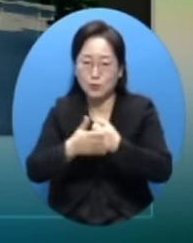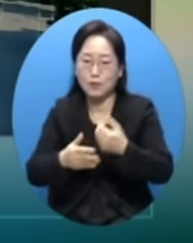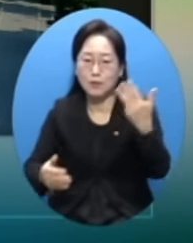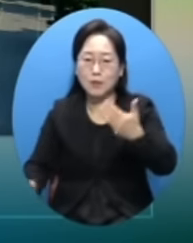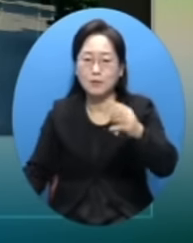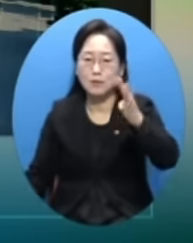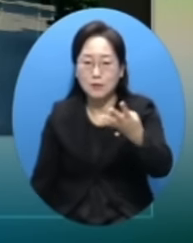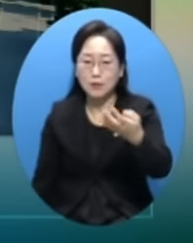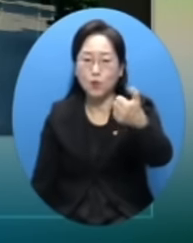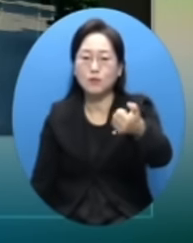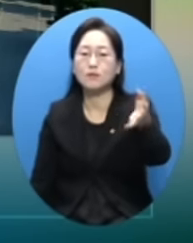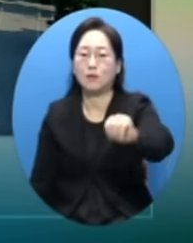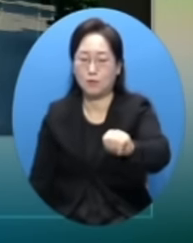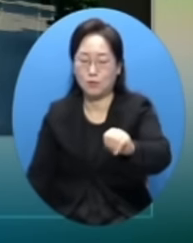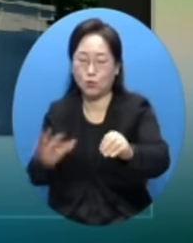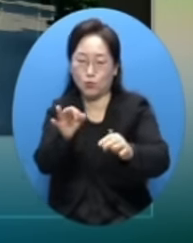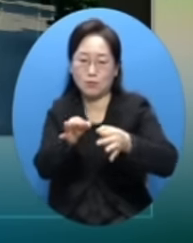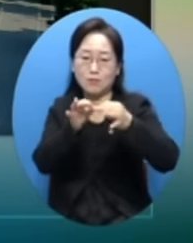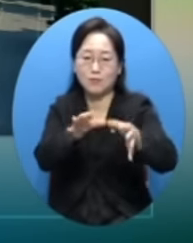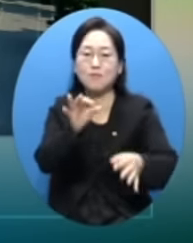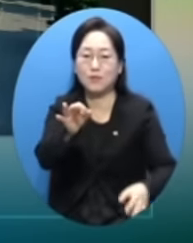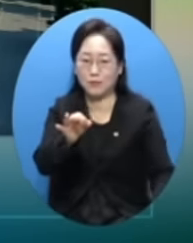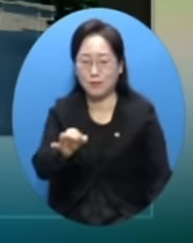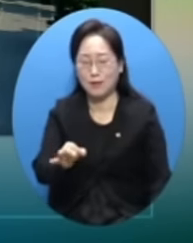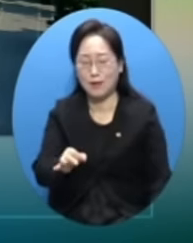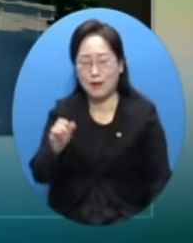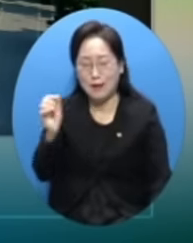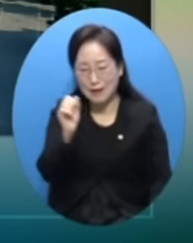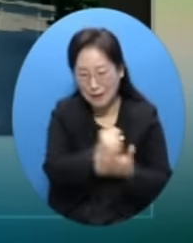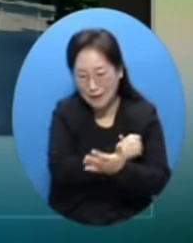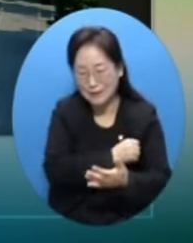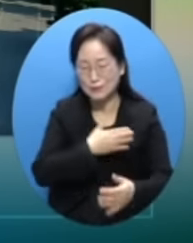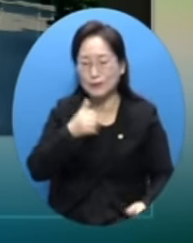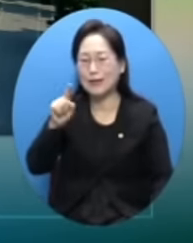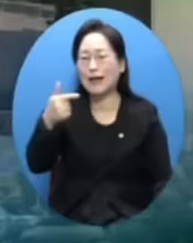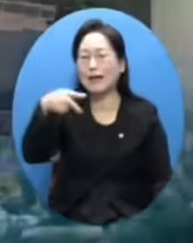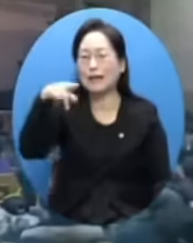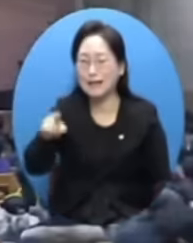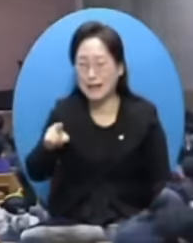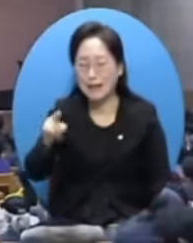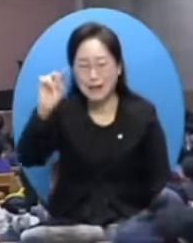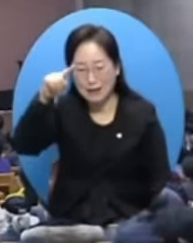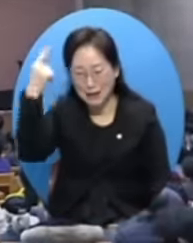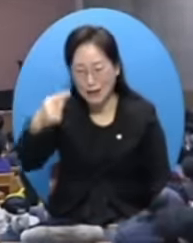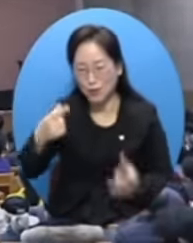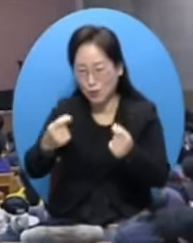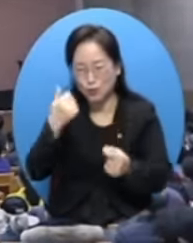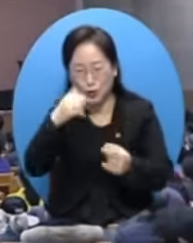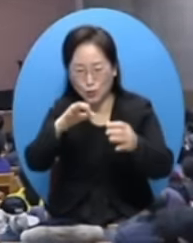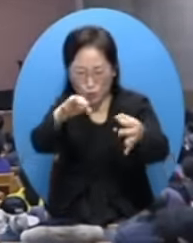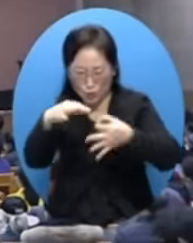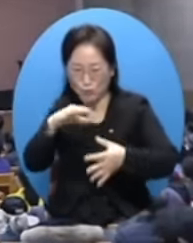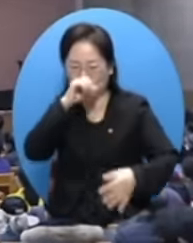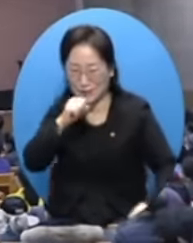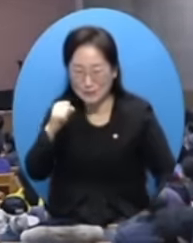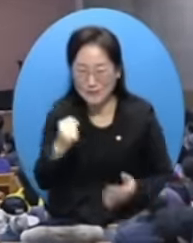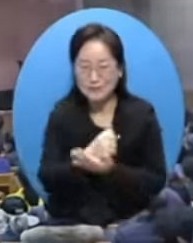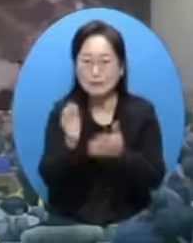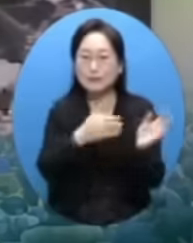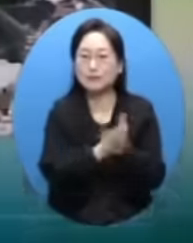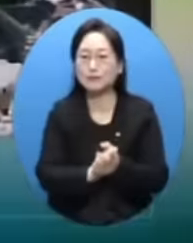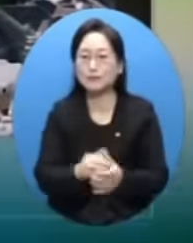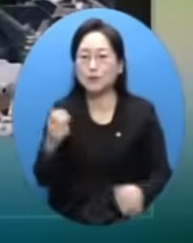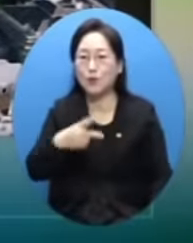원을 기증했습니다 우리 한세 대학교들이 큰 도네이션 하는 사람이 나왔으면 좋겠어요 그다음에 캘리포니아 대학교 샌 프레스